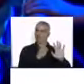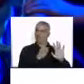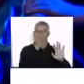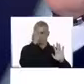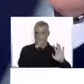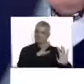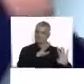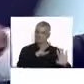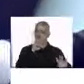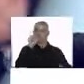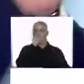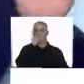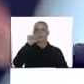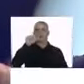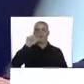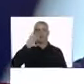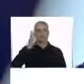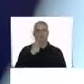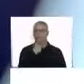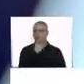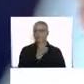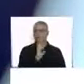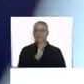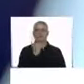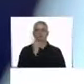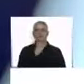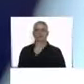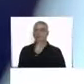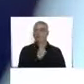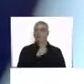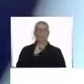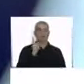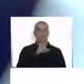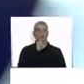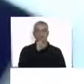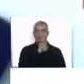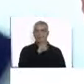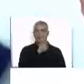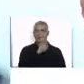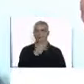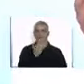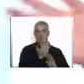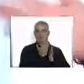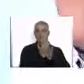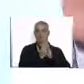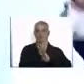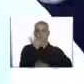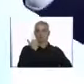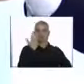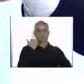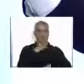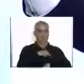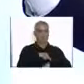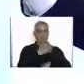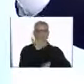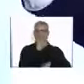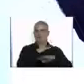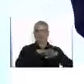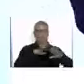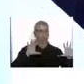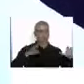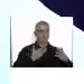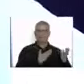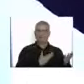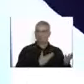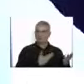הבנו, ואייל, כל הדברים שאתה ציינת עכשיו, גם צריך להגיד שכל ההתבטאות הזאת מלכתחילה, היא הייתה בזמן שהוא היה באיזה שטחי